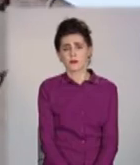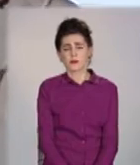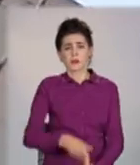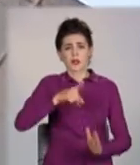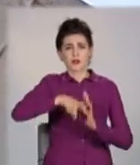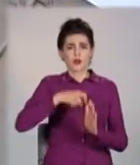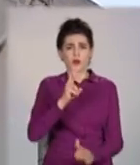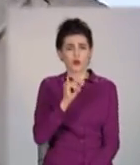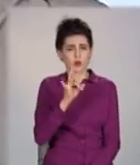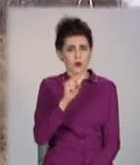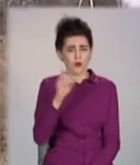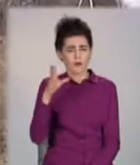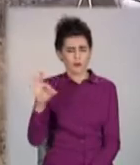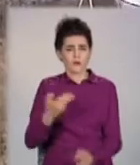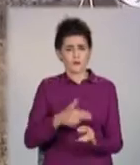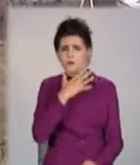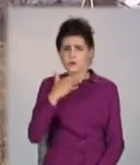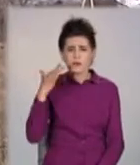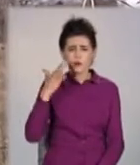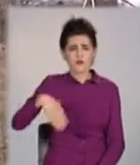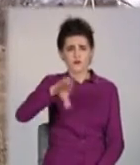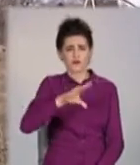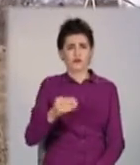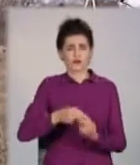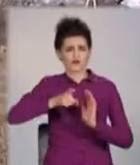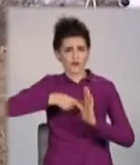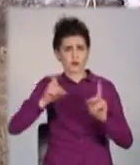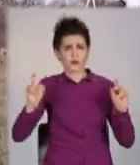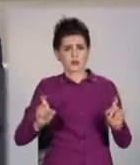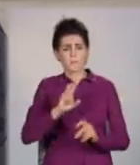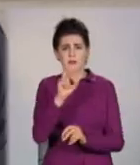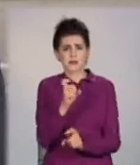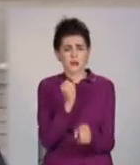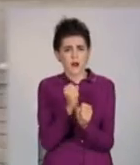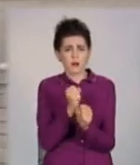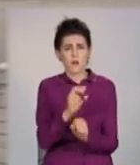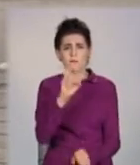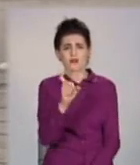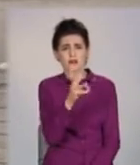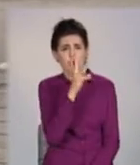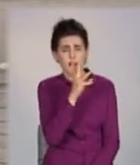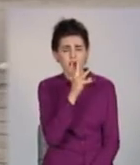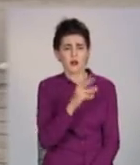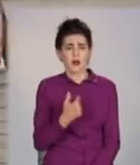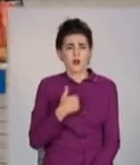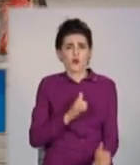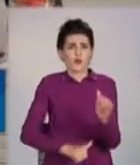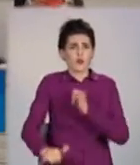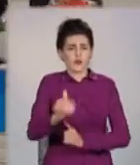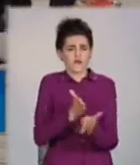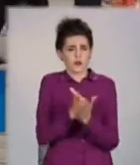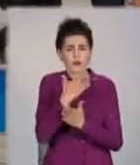Шахта Курахівська. Більшість гірників тут сидять без роботи і зарплати. Понимаете, безысходность,